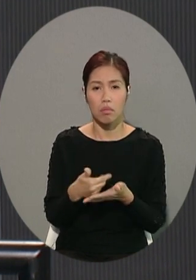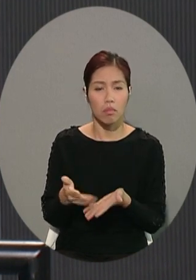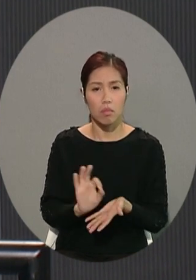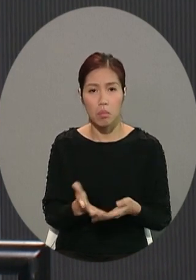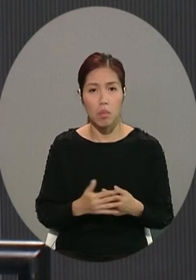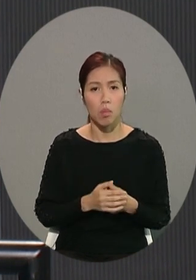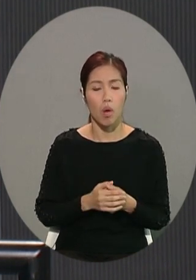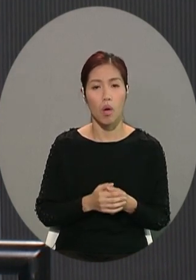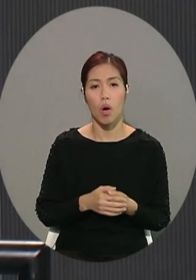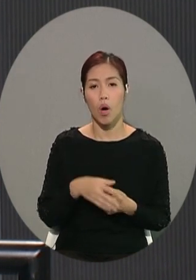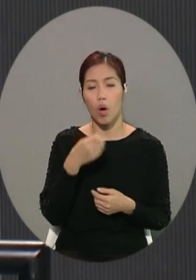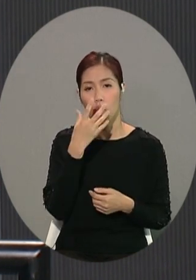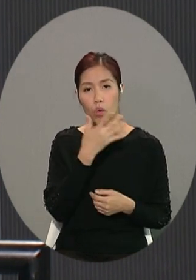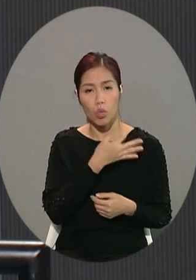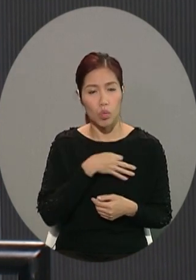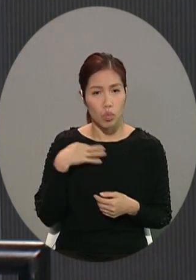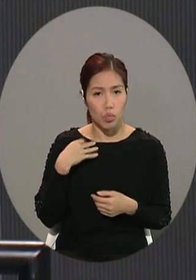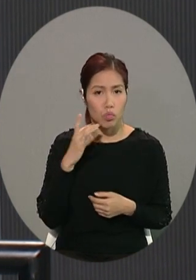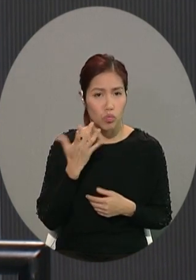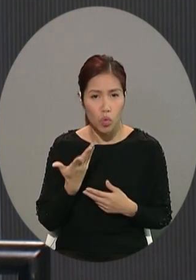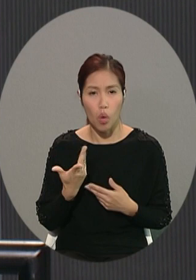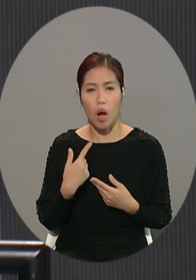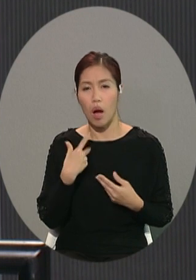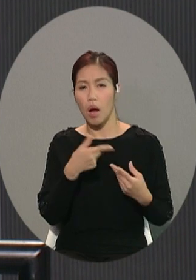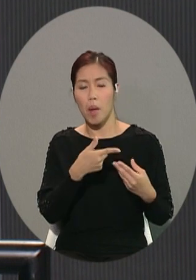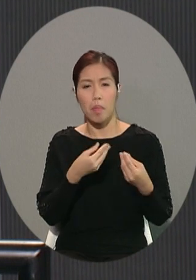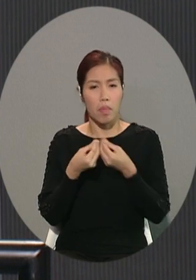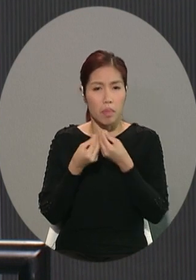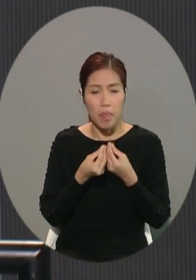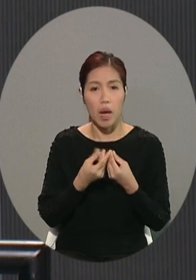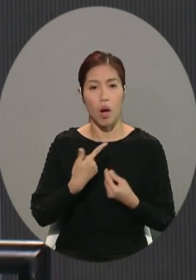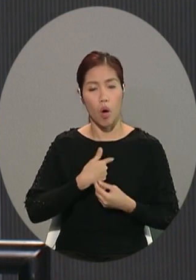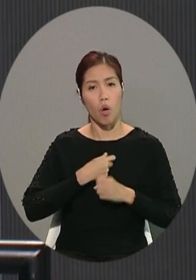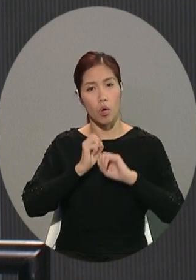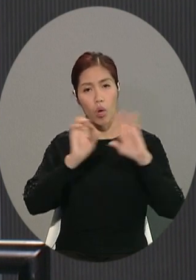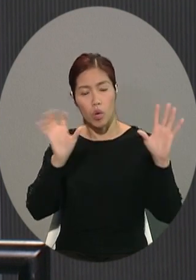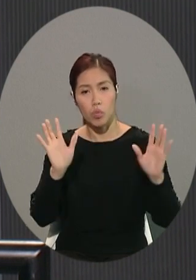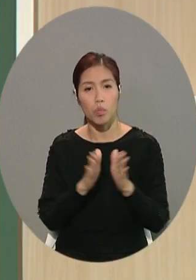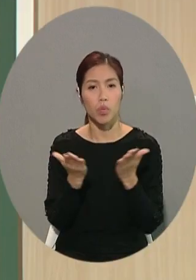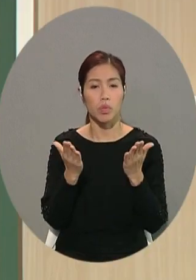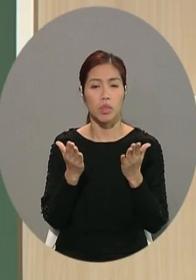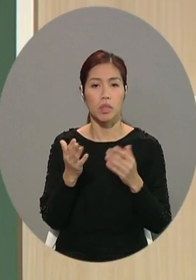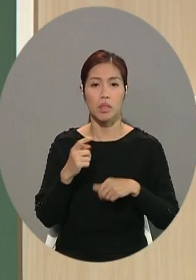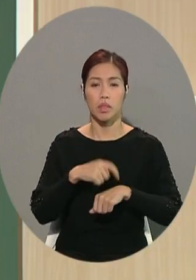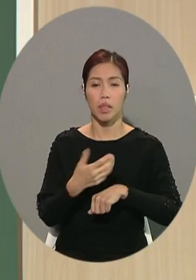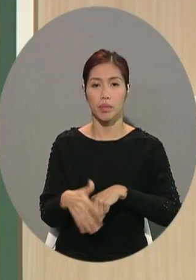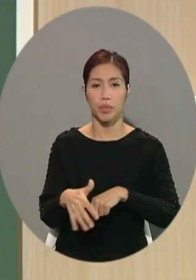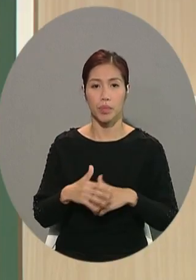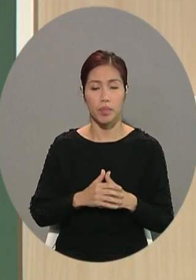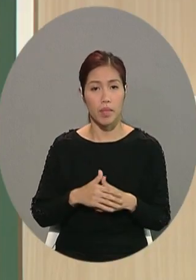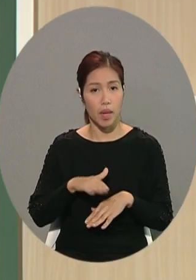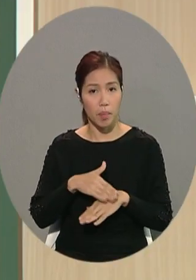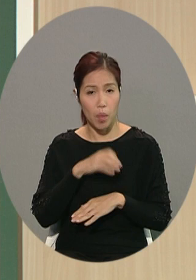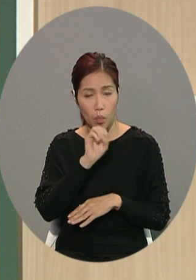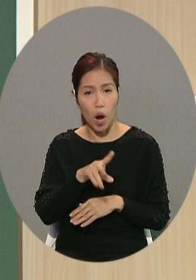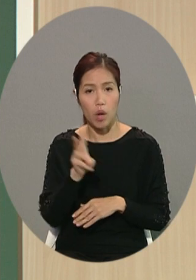迟迟才走出来光复东涌。我讲完上晒报纸上晒食。 好，时间够了。咁你头先话即